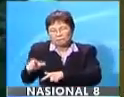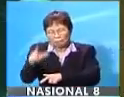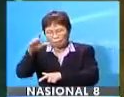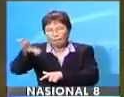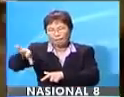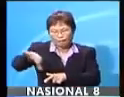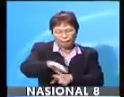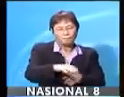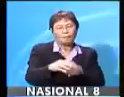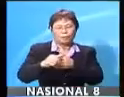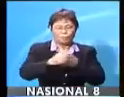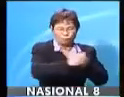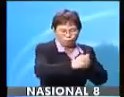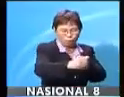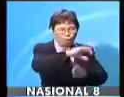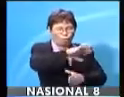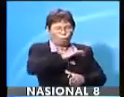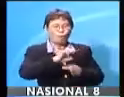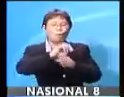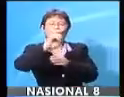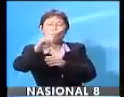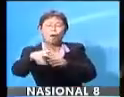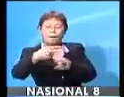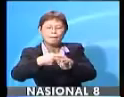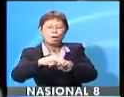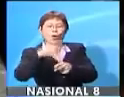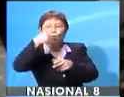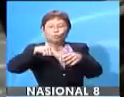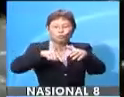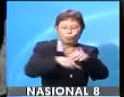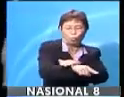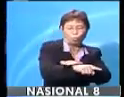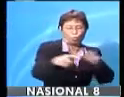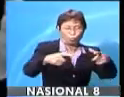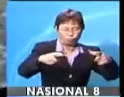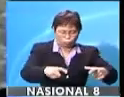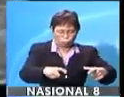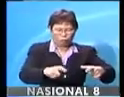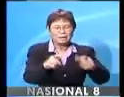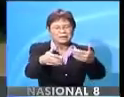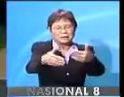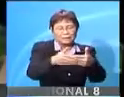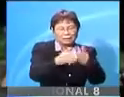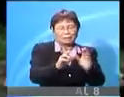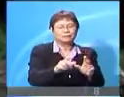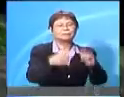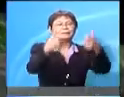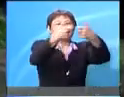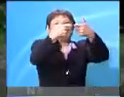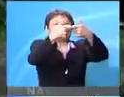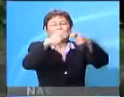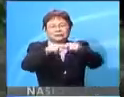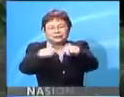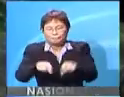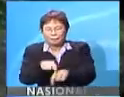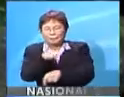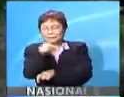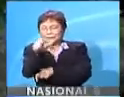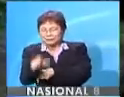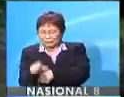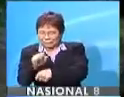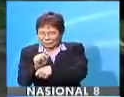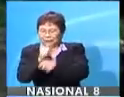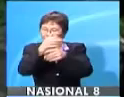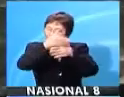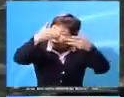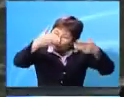dia membuang pisau yang digunakan untuk membunuh, iaitu di lubang di kawasan pencawang elektrik di sekolah tempat suspek bekerja. Hasil